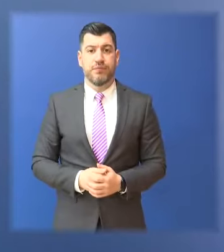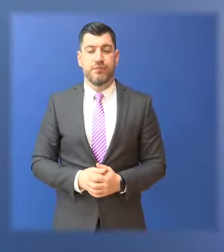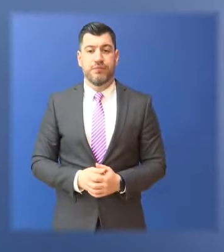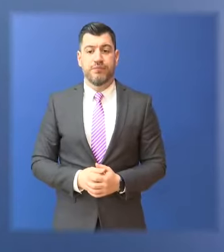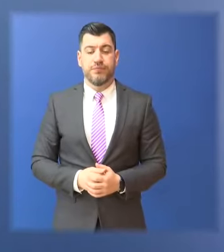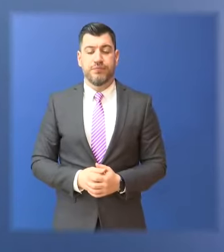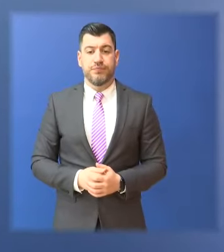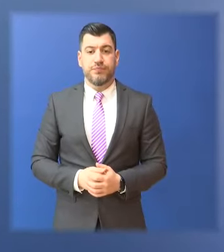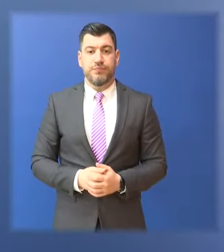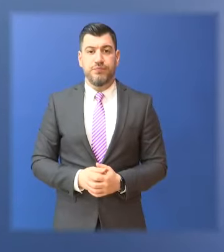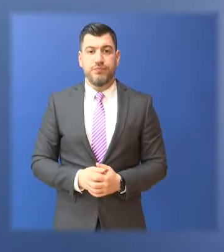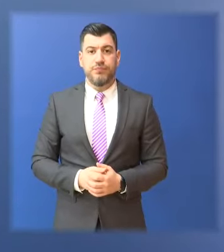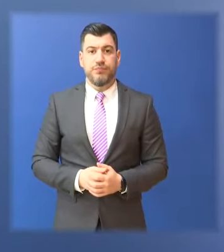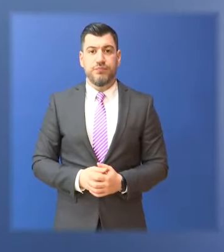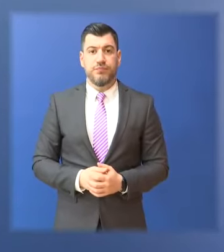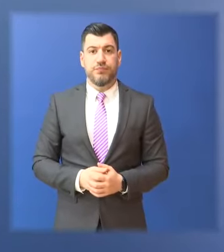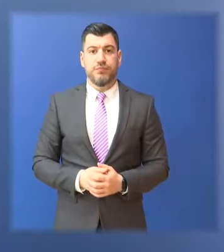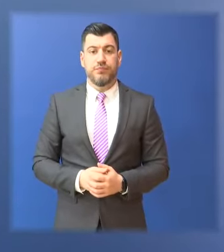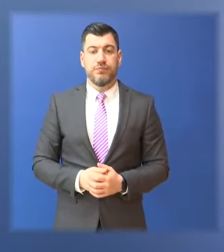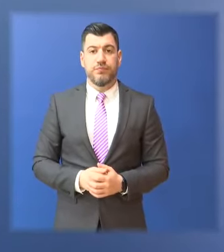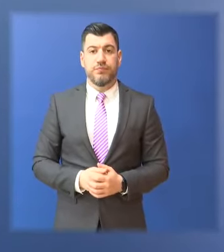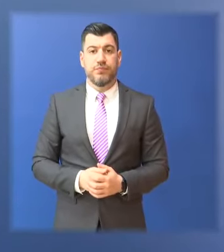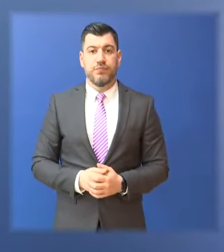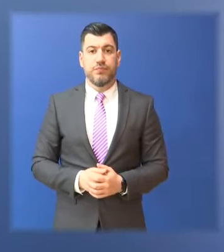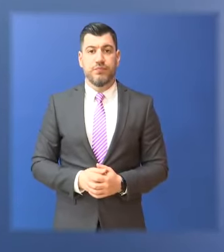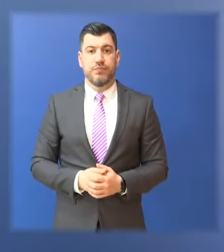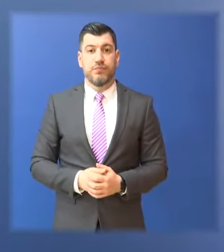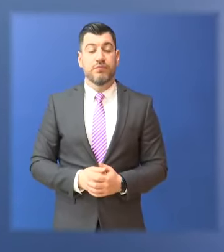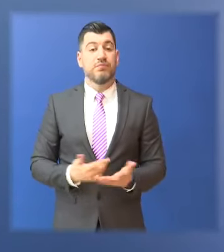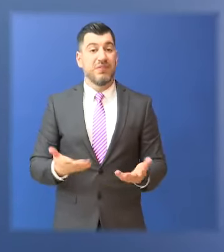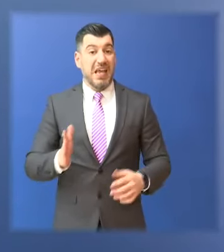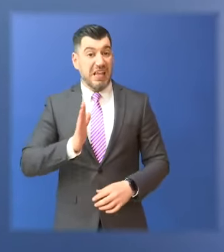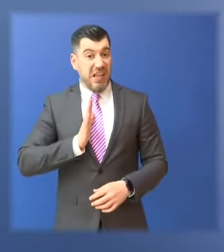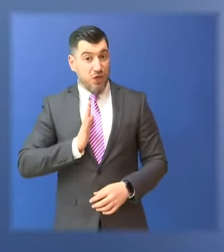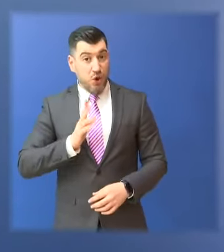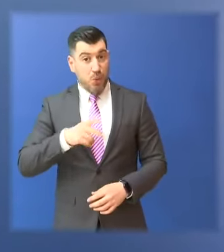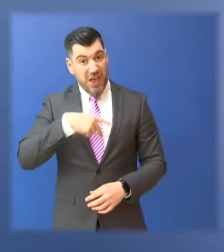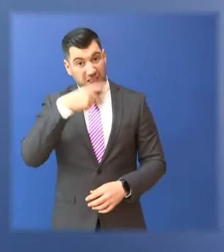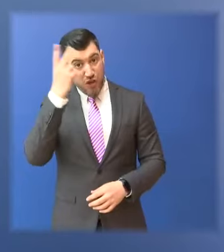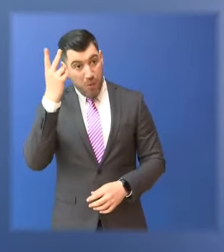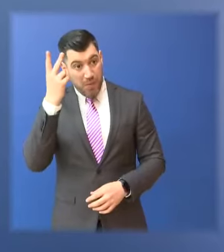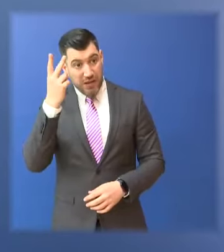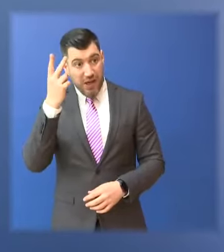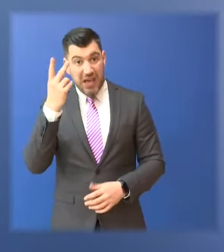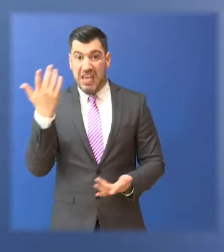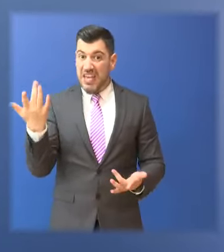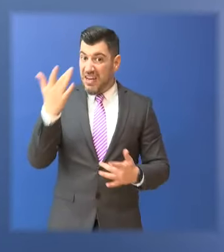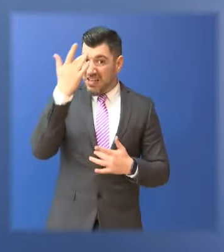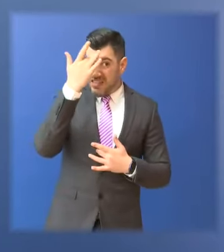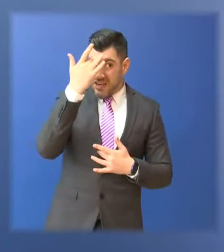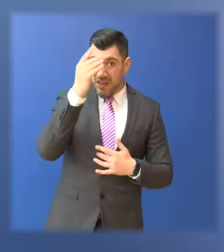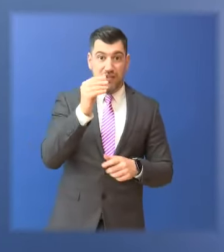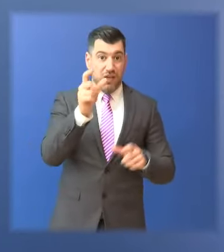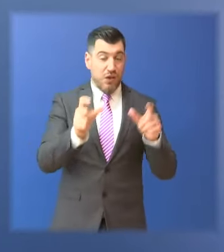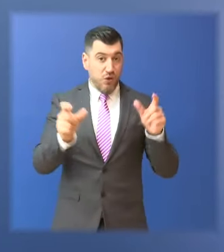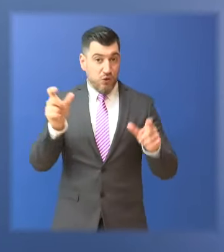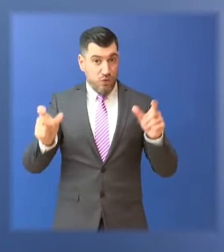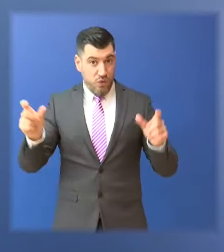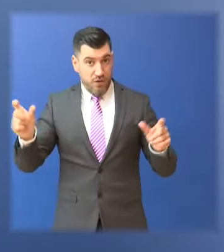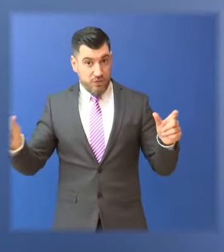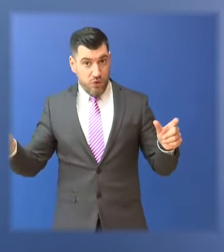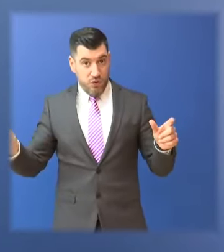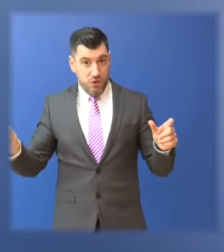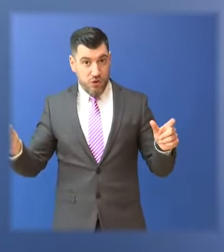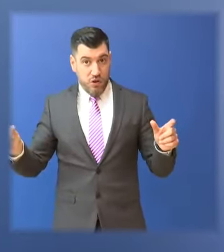κάποιων συμπολιτών μας με όλους τους υπόλοιπους ζήτημα συνείδησης τελικά ενός μέρους των βουλευτών εν προκειμένου